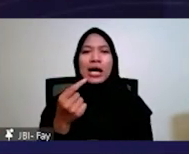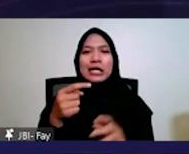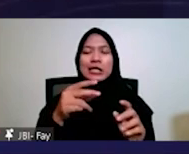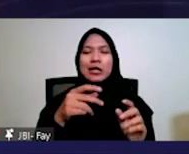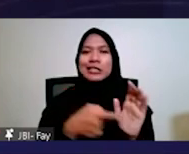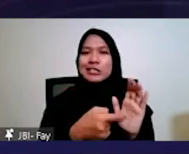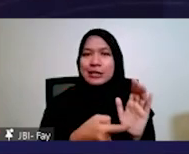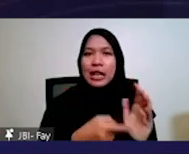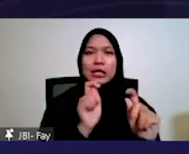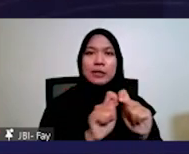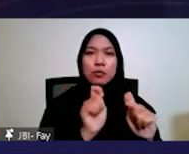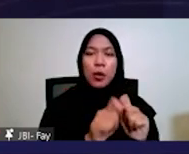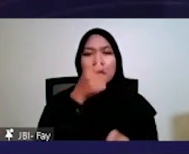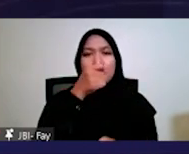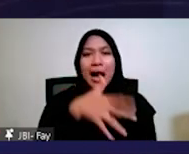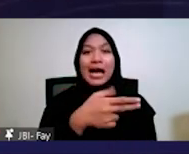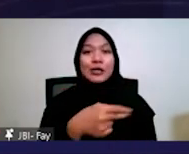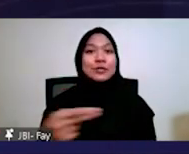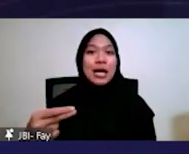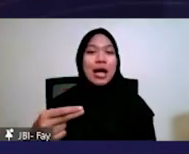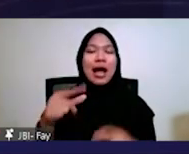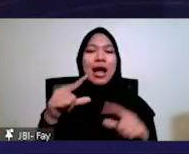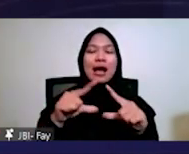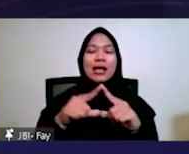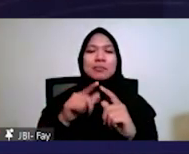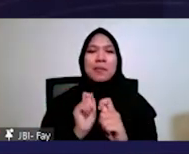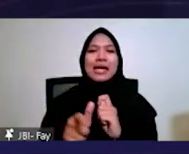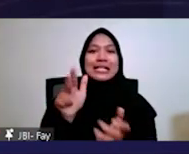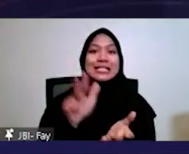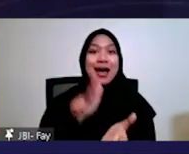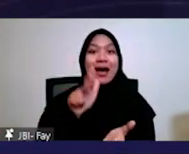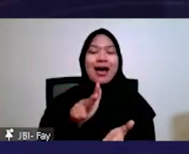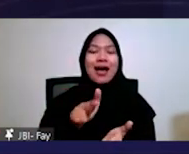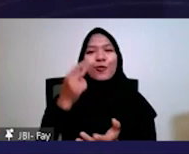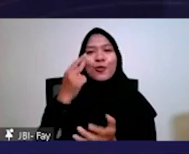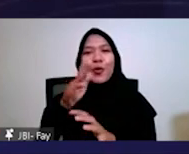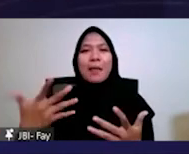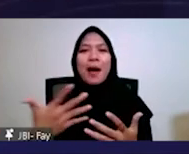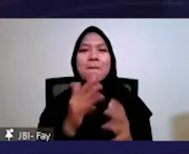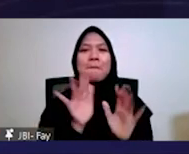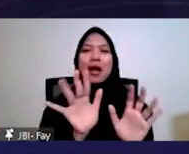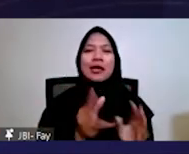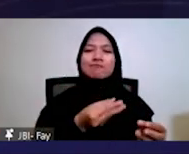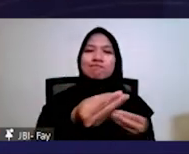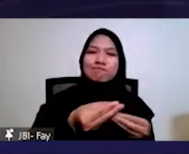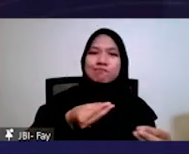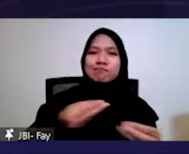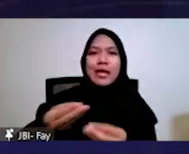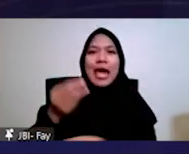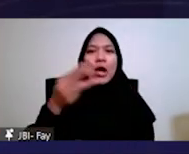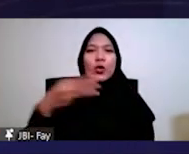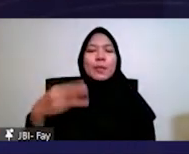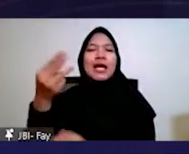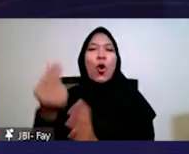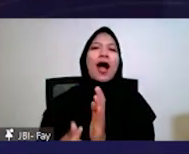diterbitkan oleh bank Unesa sebagai alat pembayaran yang sah untuk berbagai transaksi Ekonomi keuangan